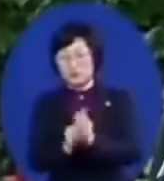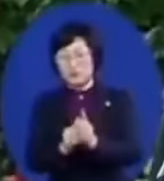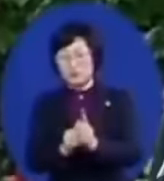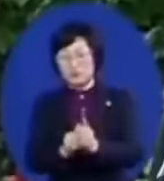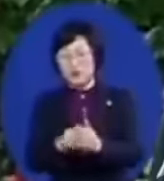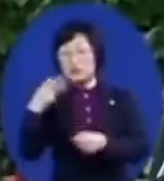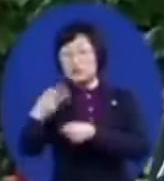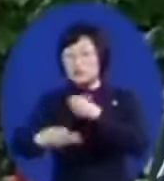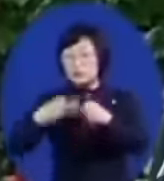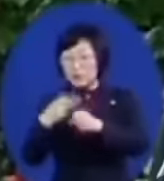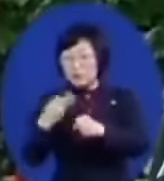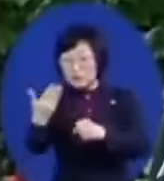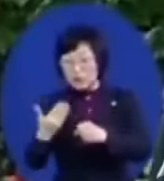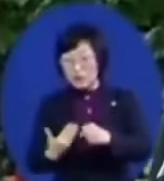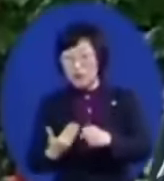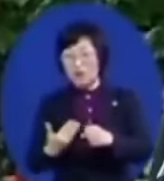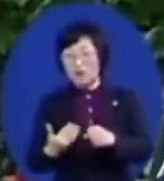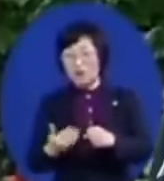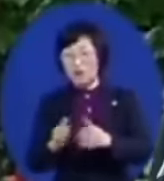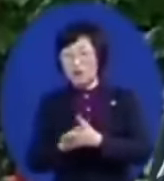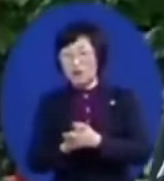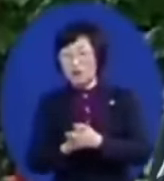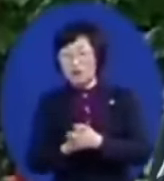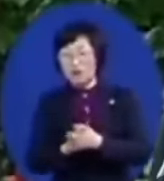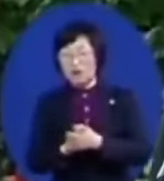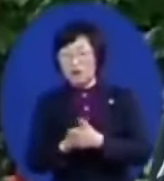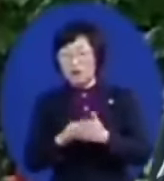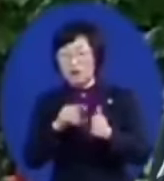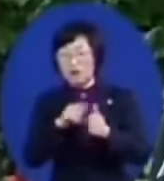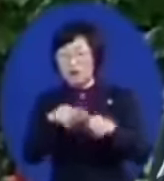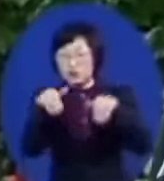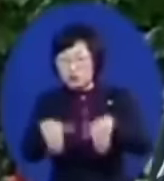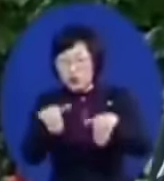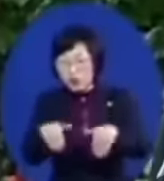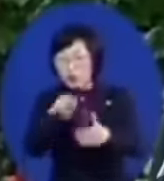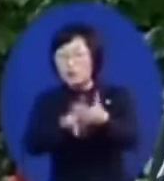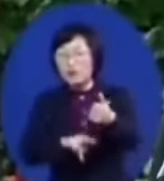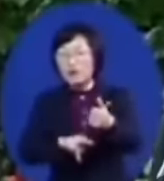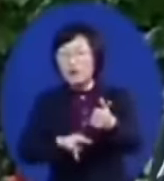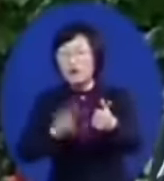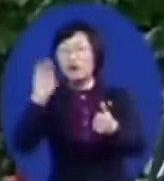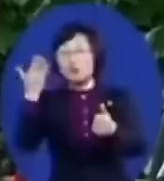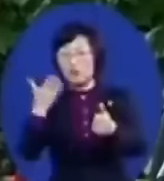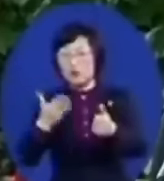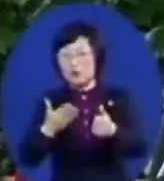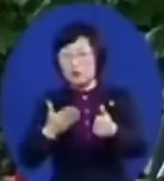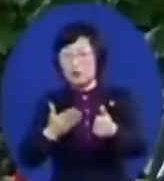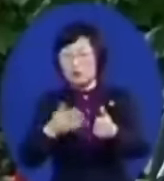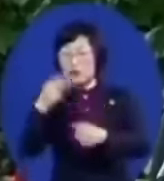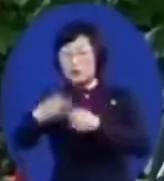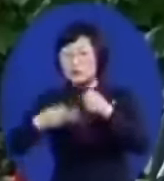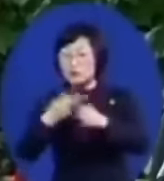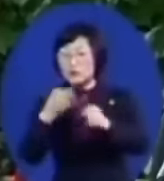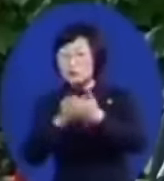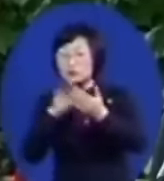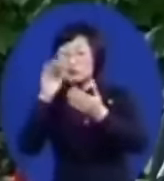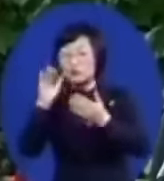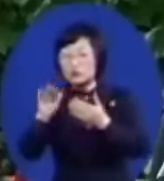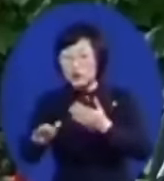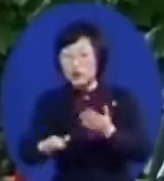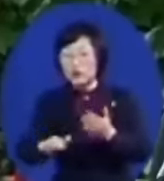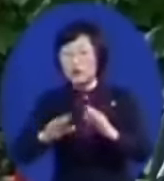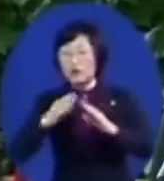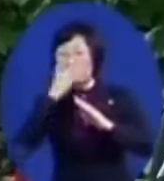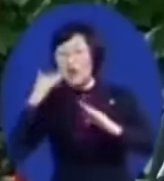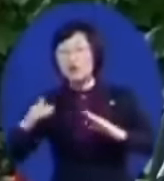13년 전에 형제들이 질투해서 종으로 팔아먹은 사람이 13년 후에 애굽의 총리 대신이